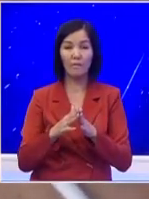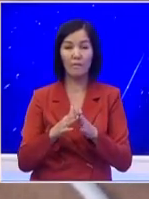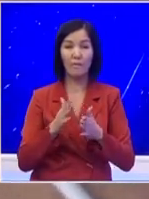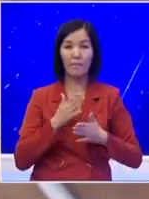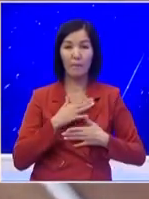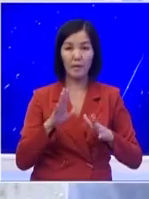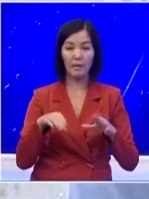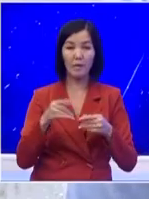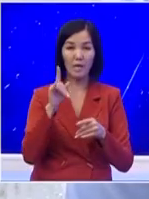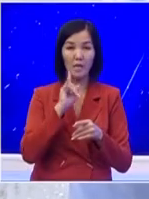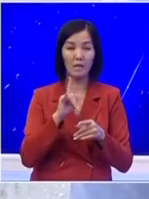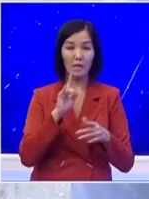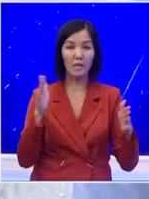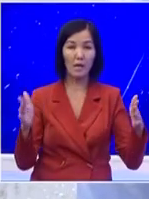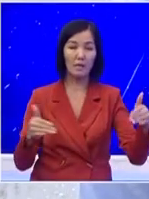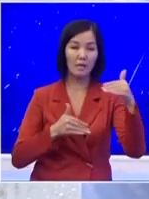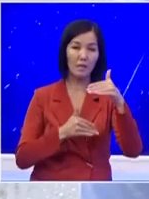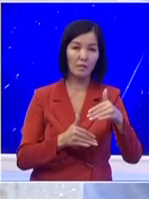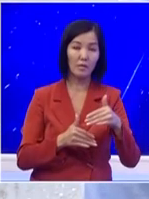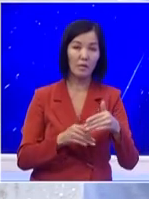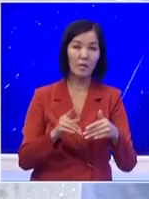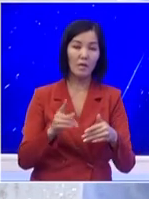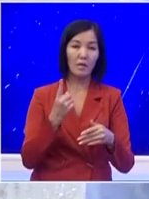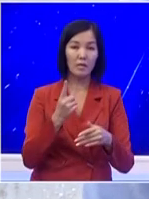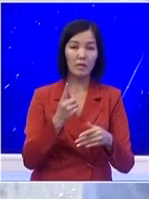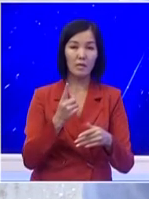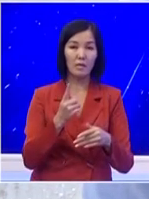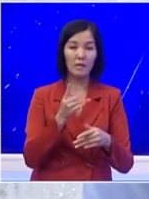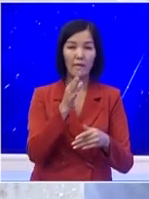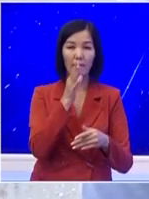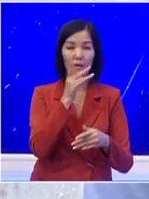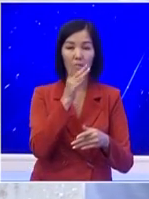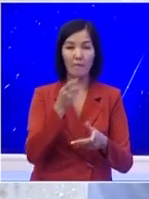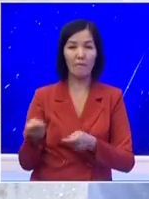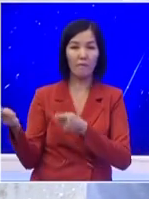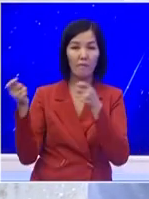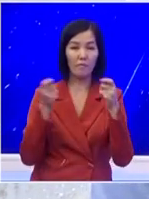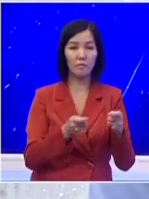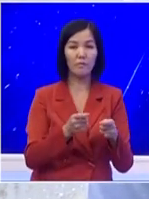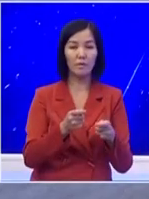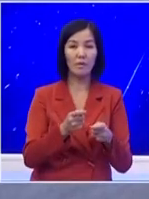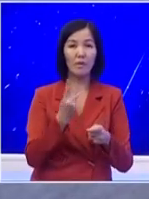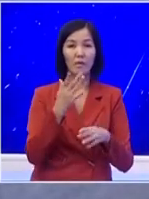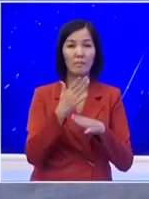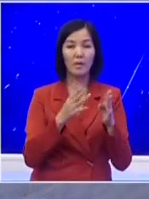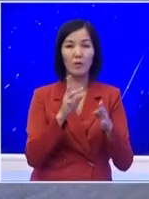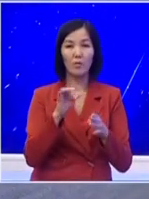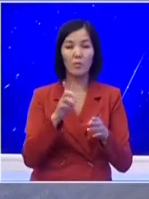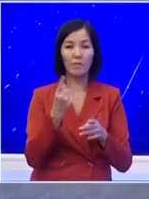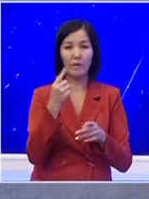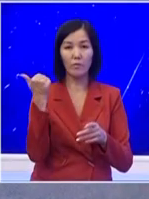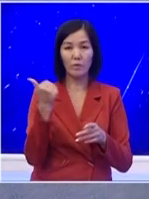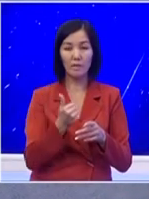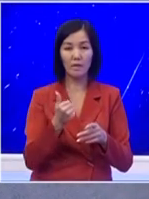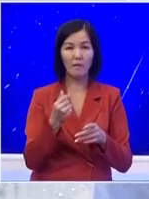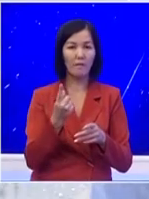в аренду контейнера. За сезон они возят контейнеры. В контейнер 1,5 куба. Там они неделю один